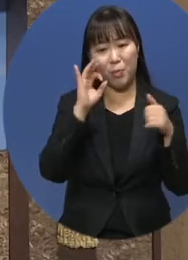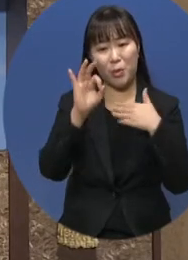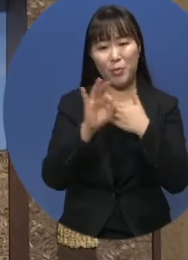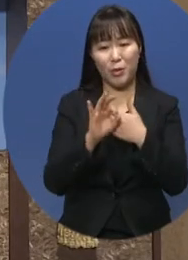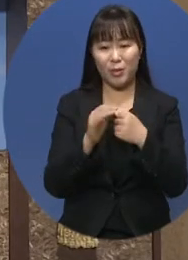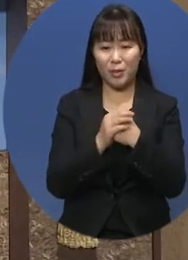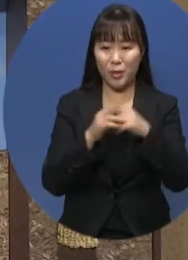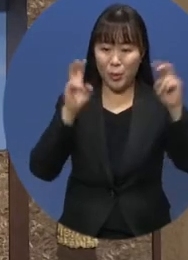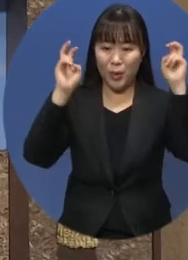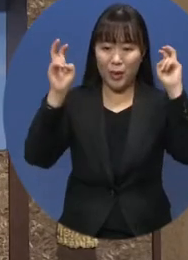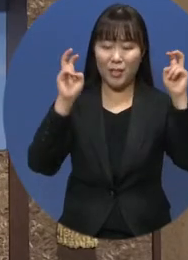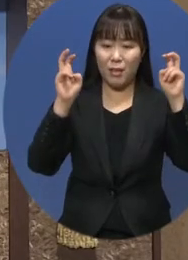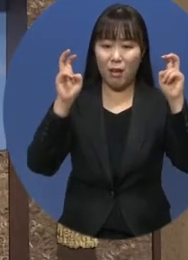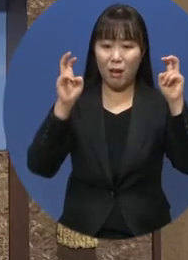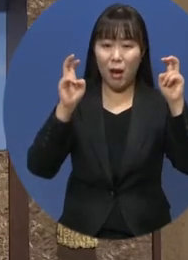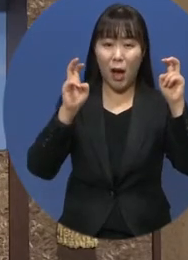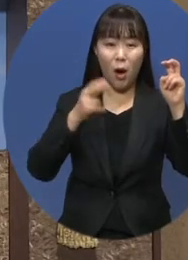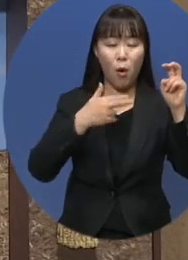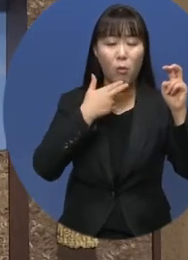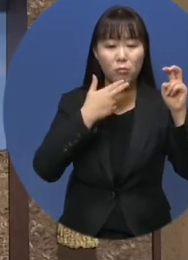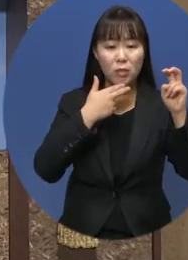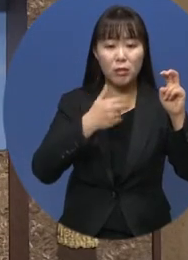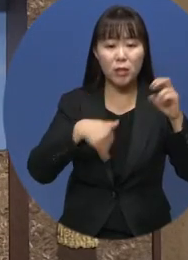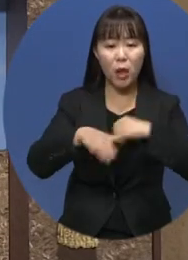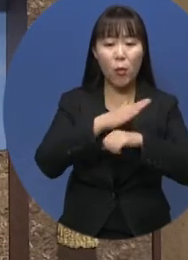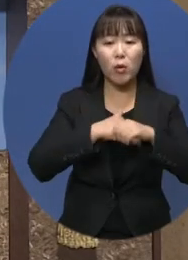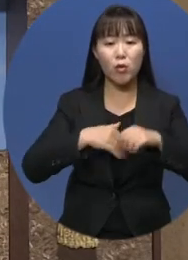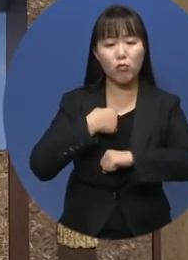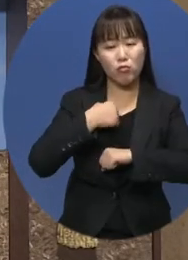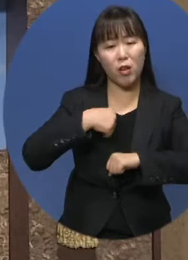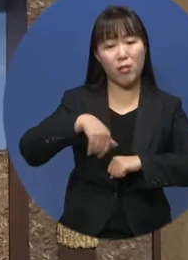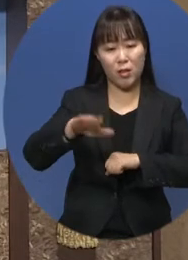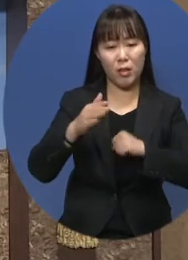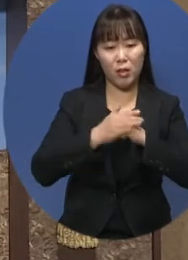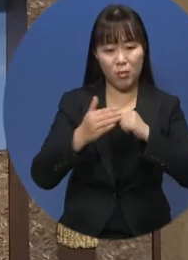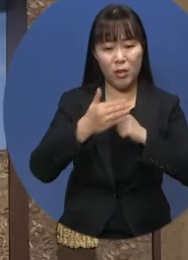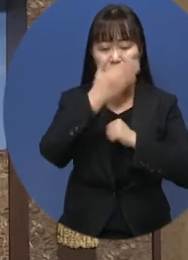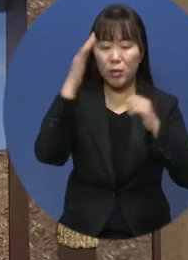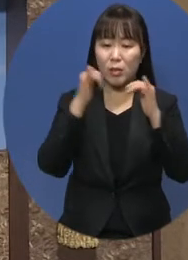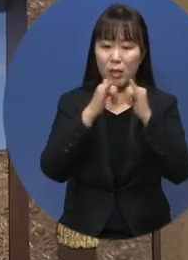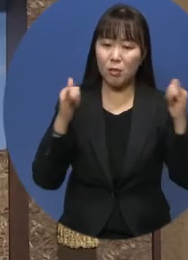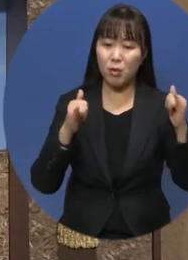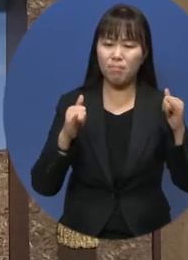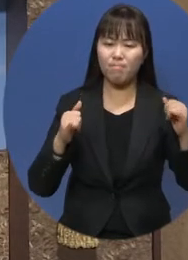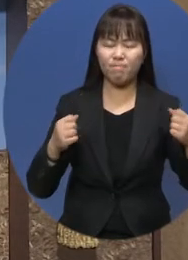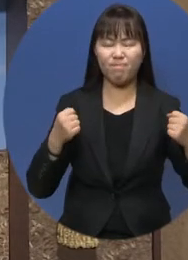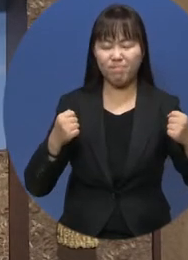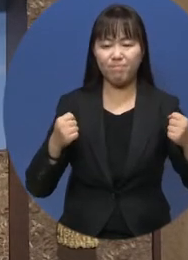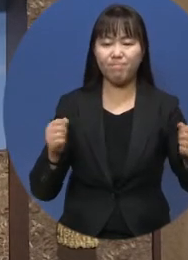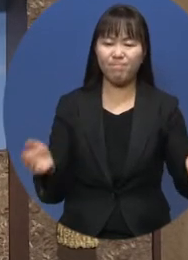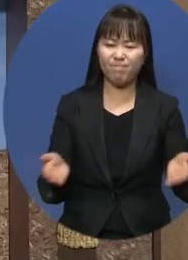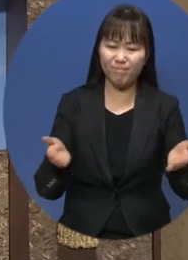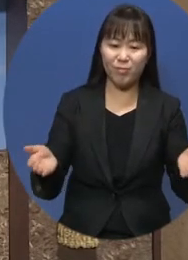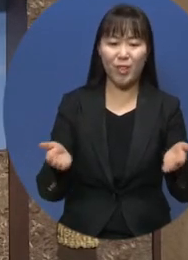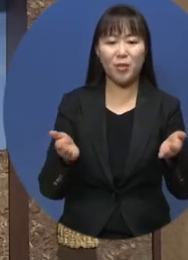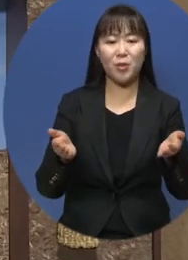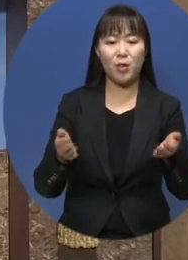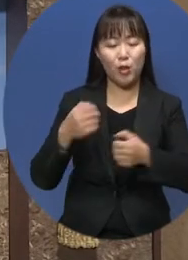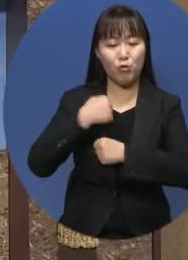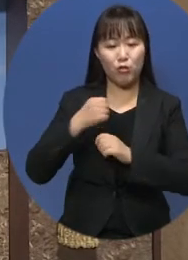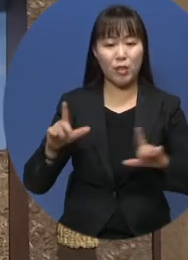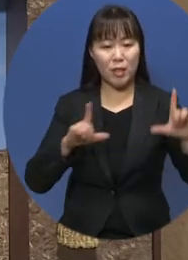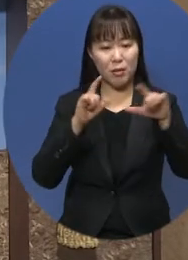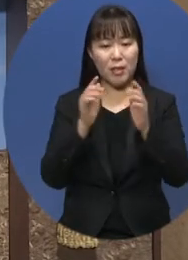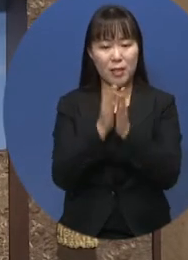직장을 갖지 않은 상태에서 군대를 가잖아요 또 우리 청년들에게 좀 사기를 짐작하고 군